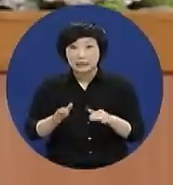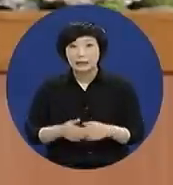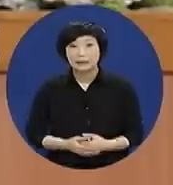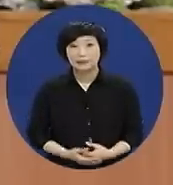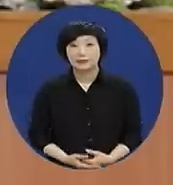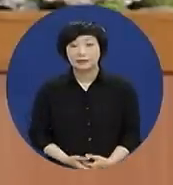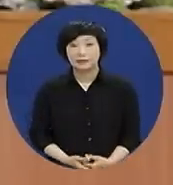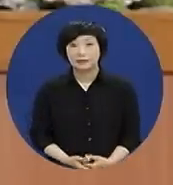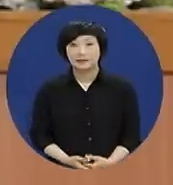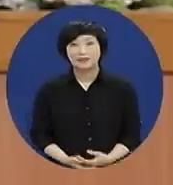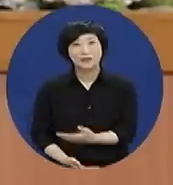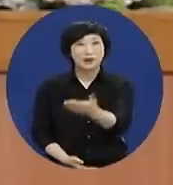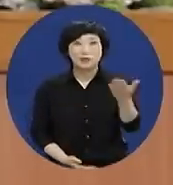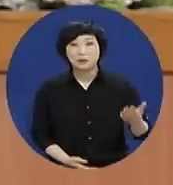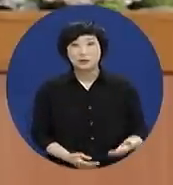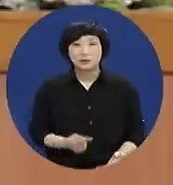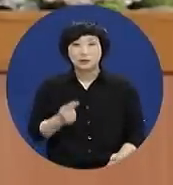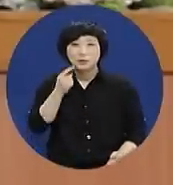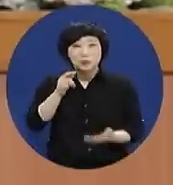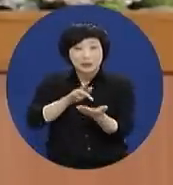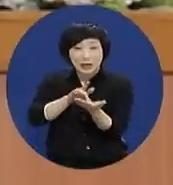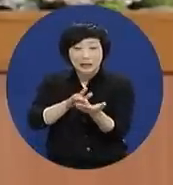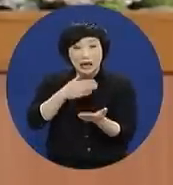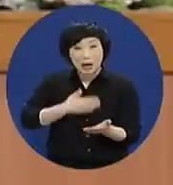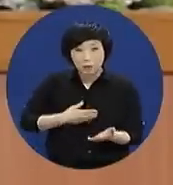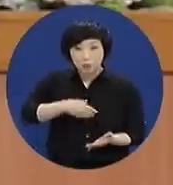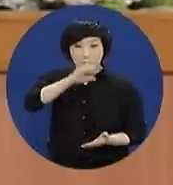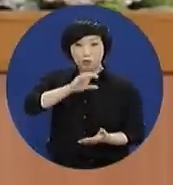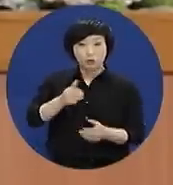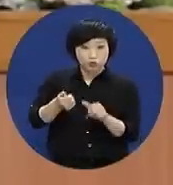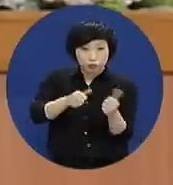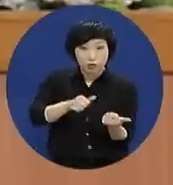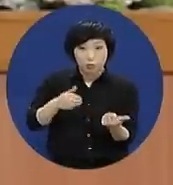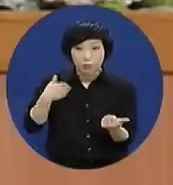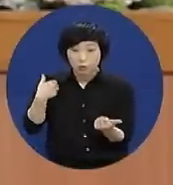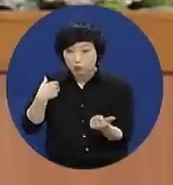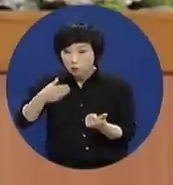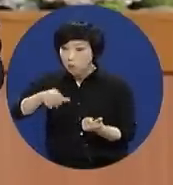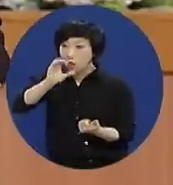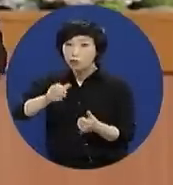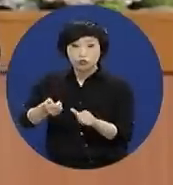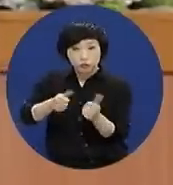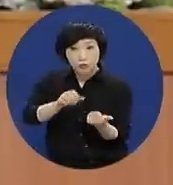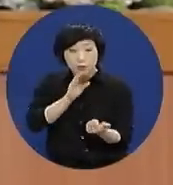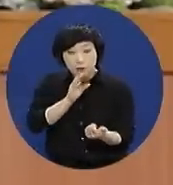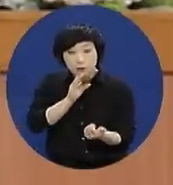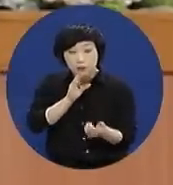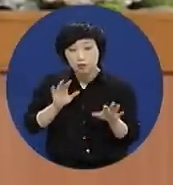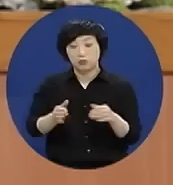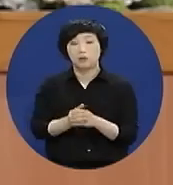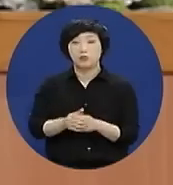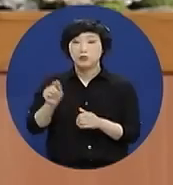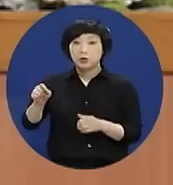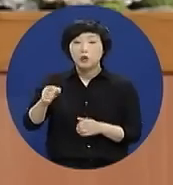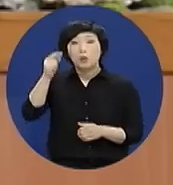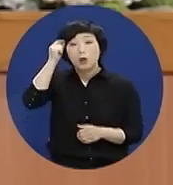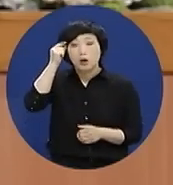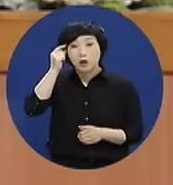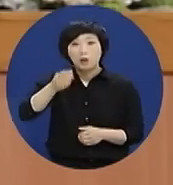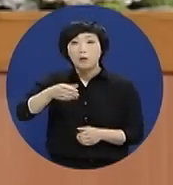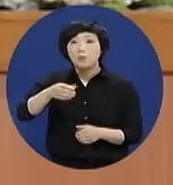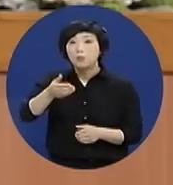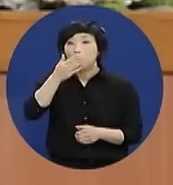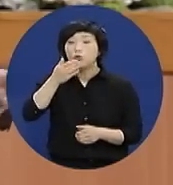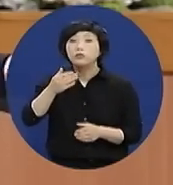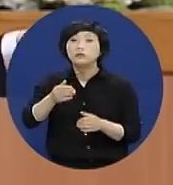ところで特は知った上で飲んでも知らずに飲んでも死にます食べると必ず